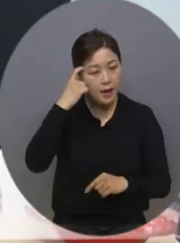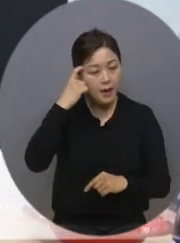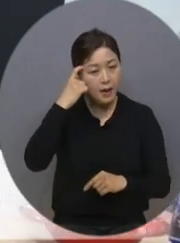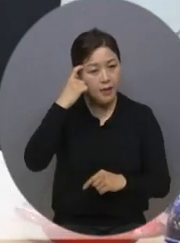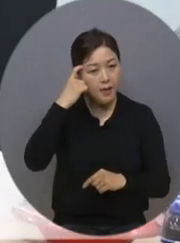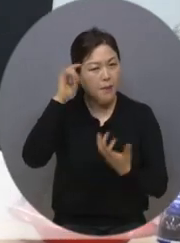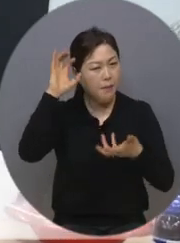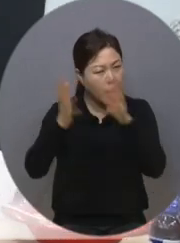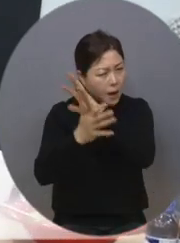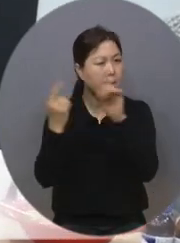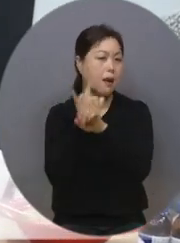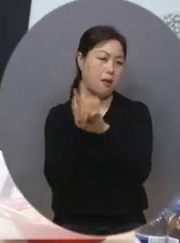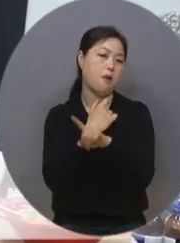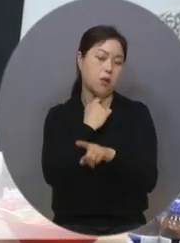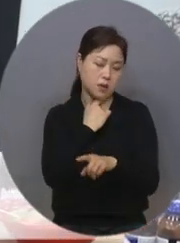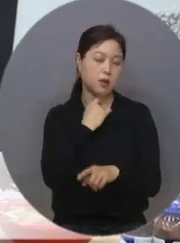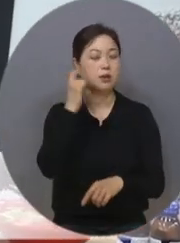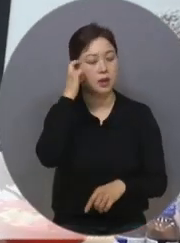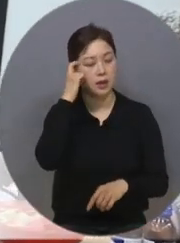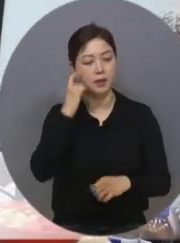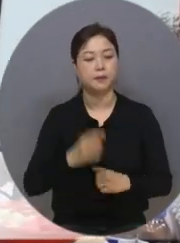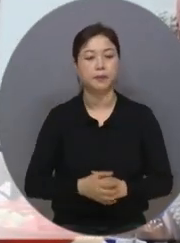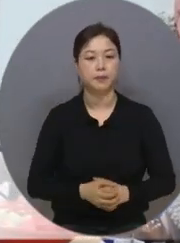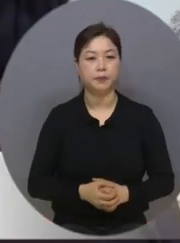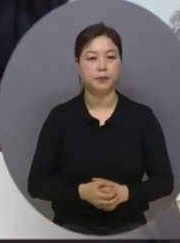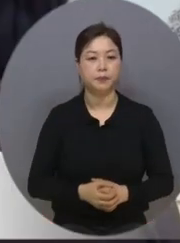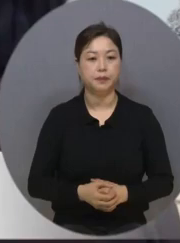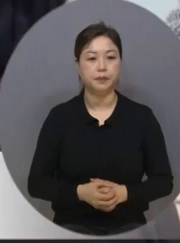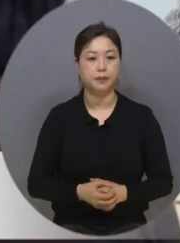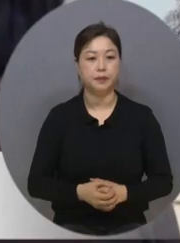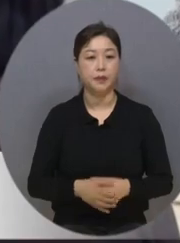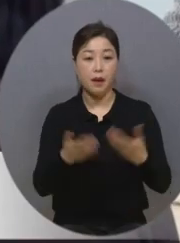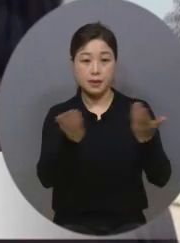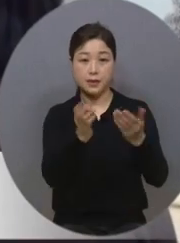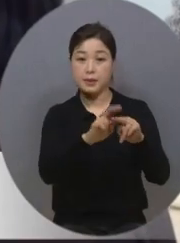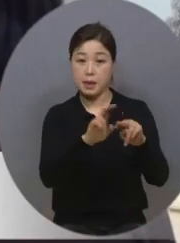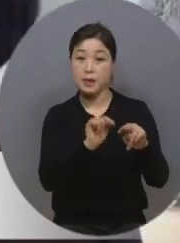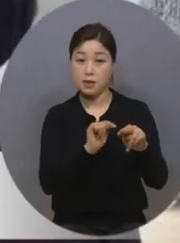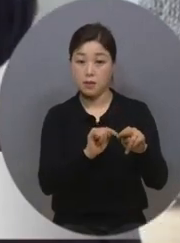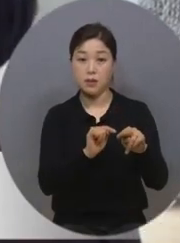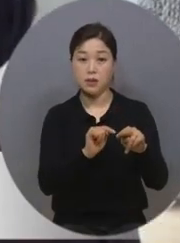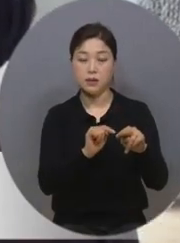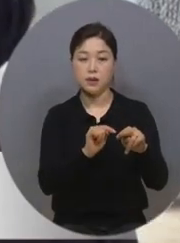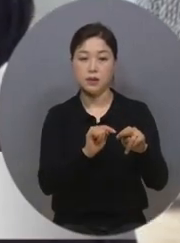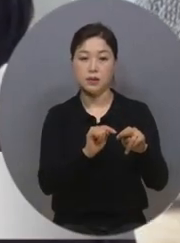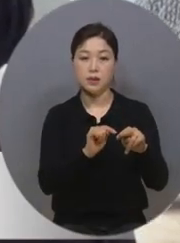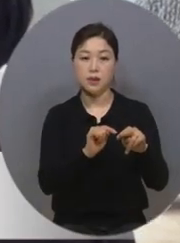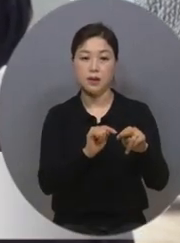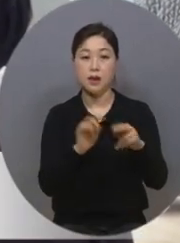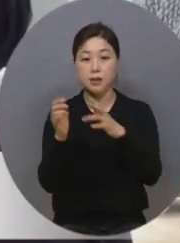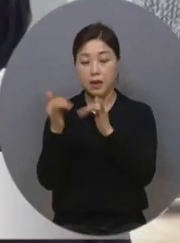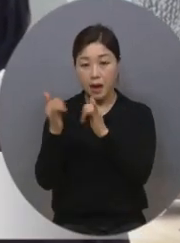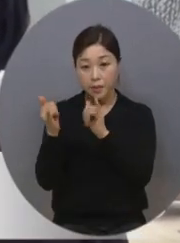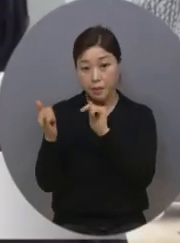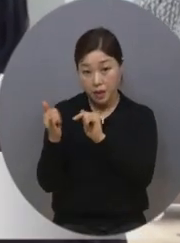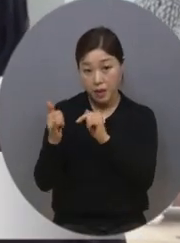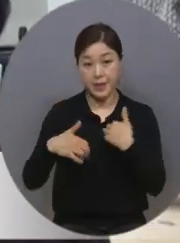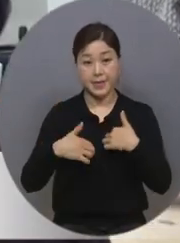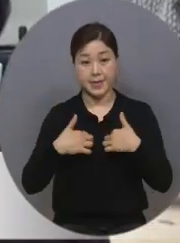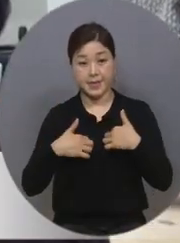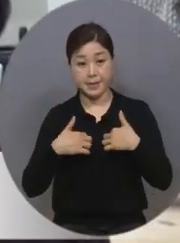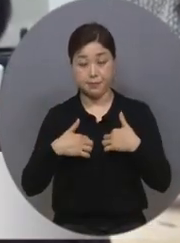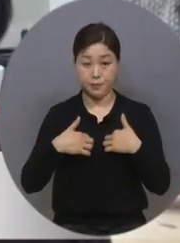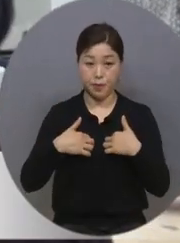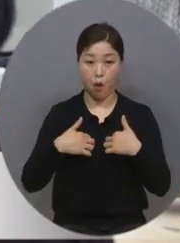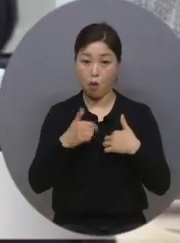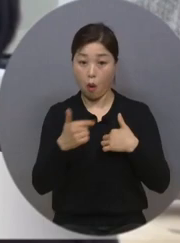한번 뒤집어봤으면 좋겠다라는 생각이 듭니다. 일자리라고 하는 것을 그 일자리로 인해 그 사람의